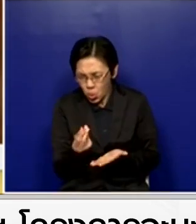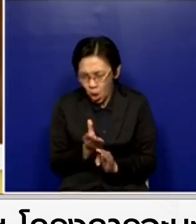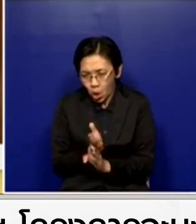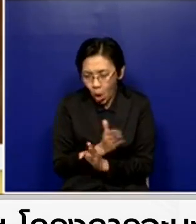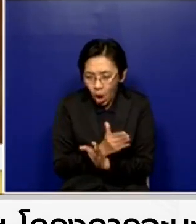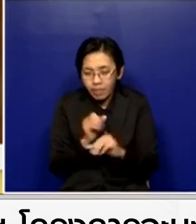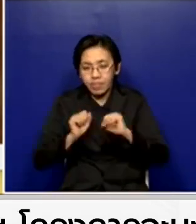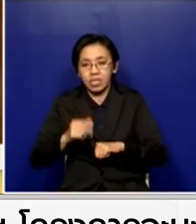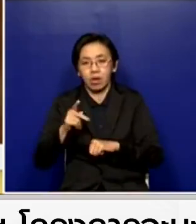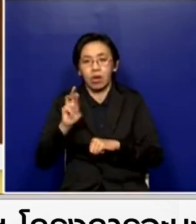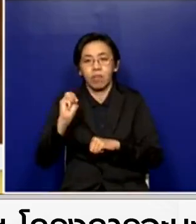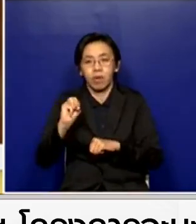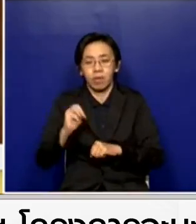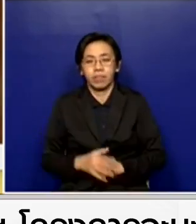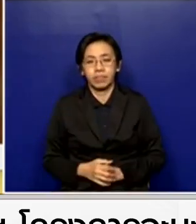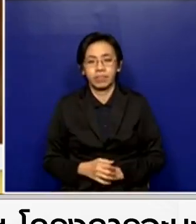จะมีมัตติคอร์มอออกมา